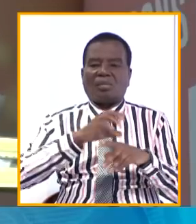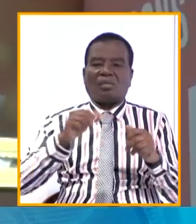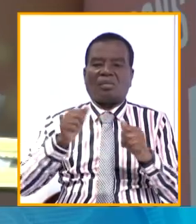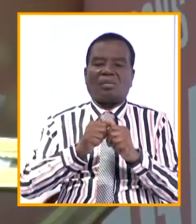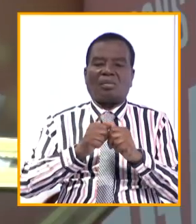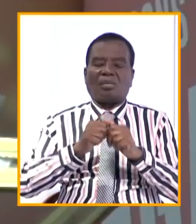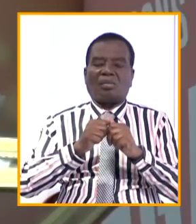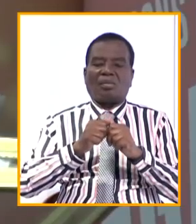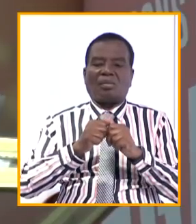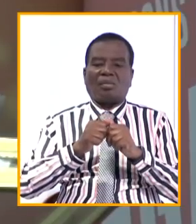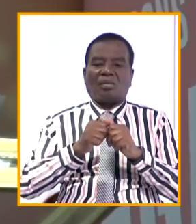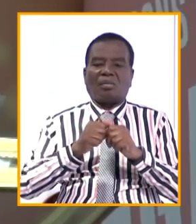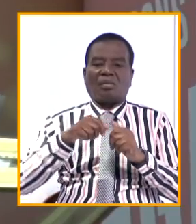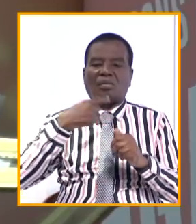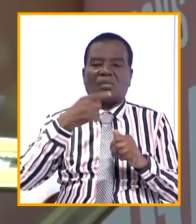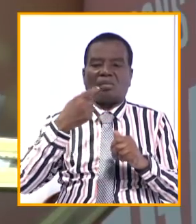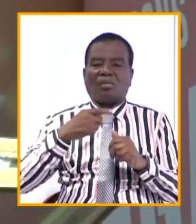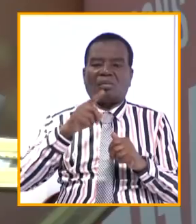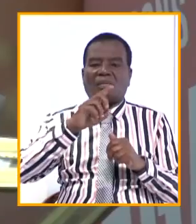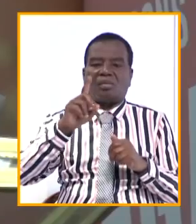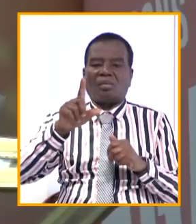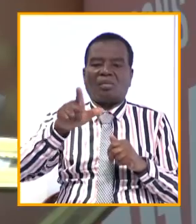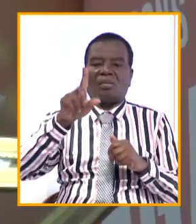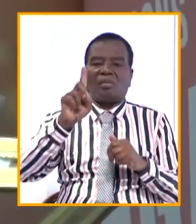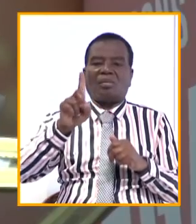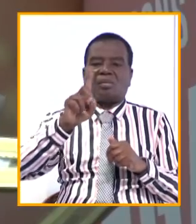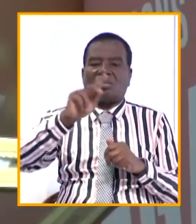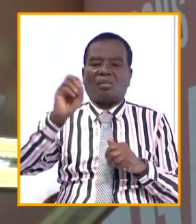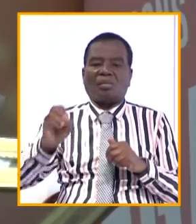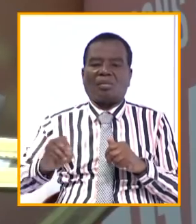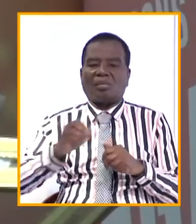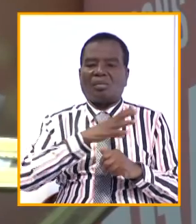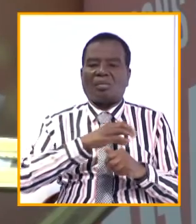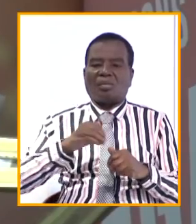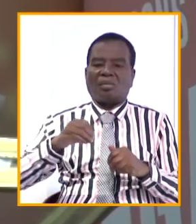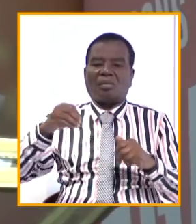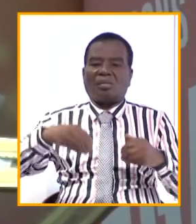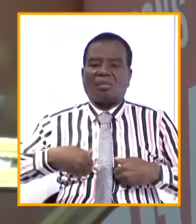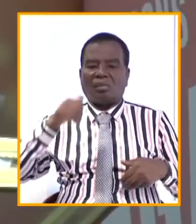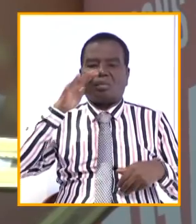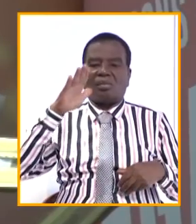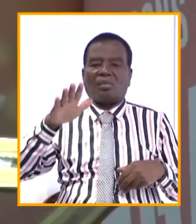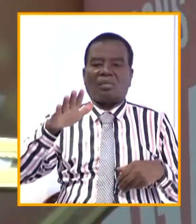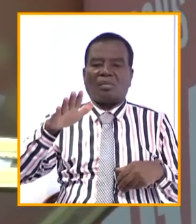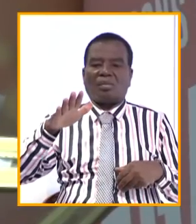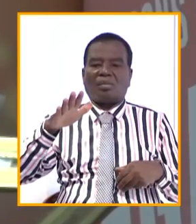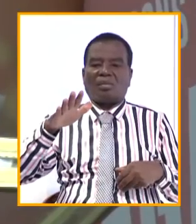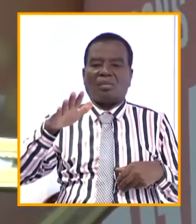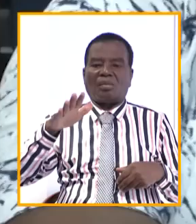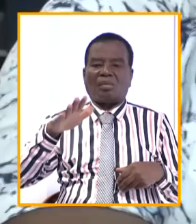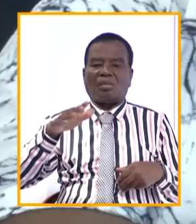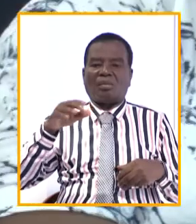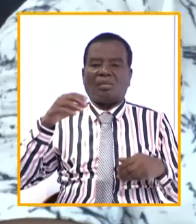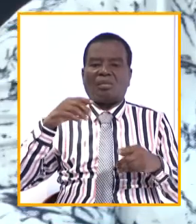VIH, dont 18% des adolescentes et jeunes femmes, traduisant